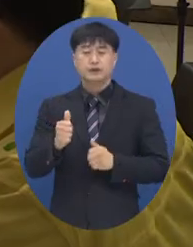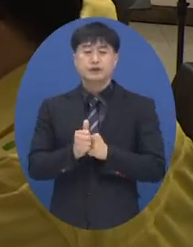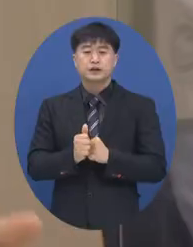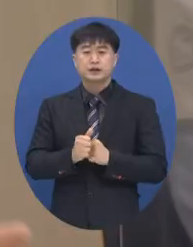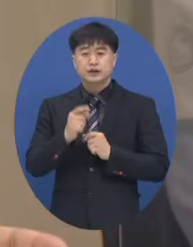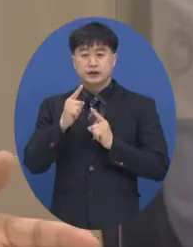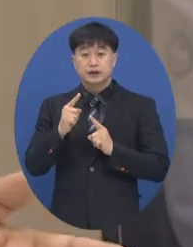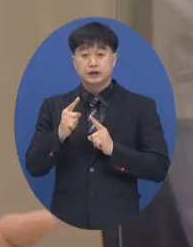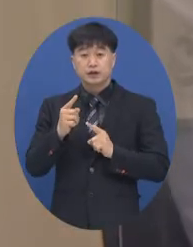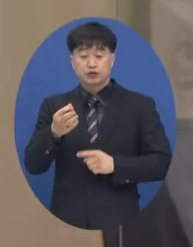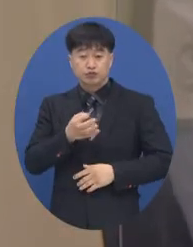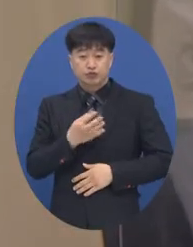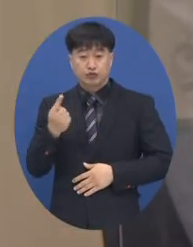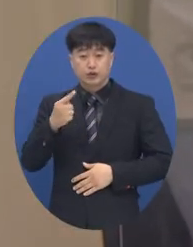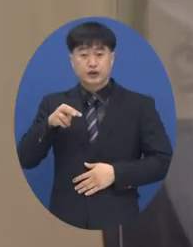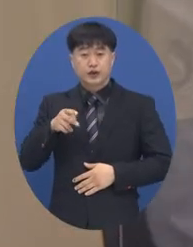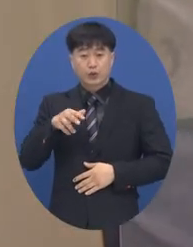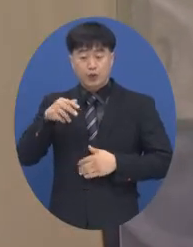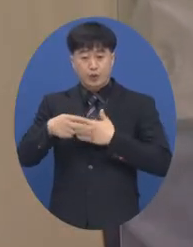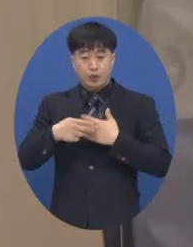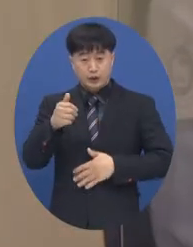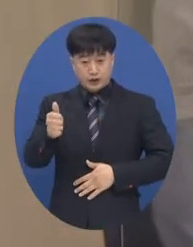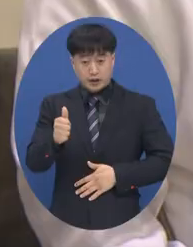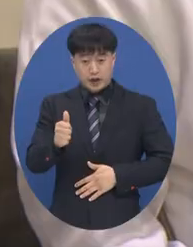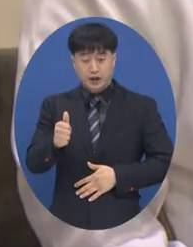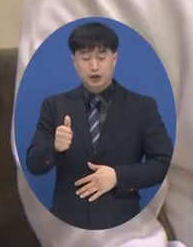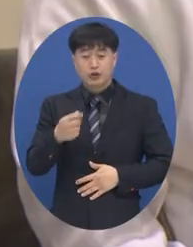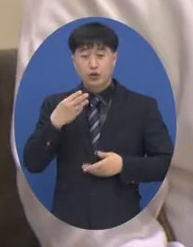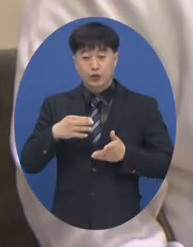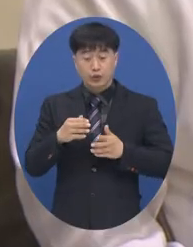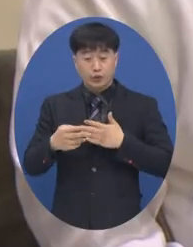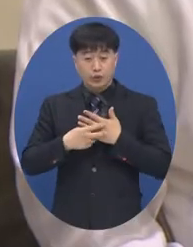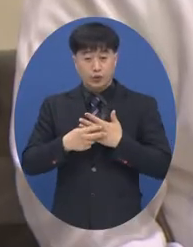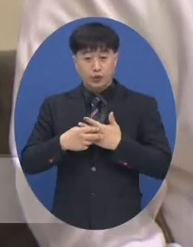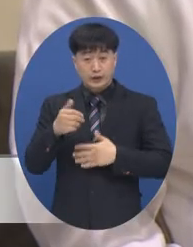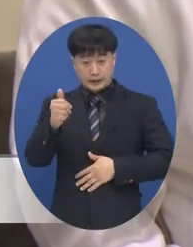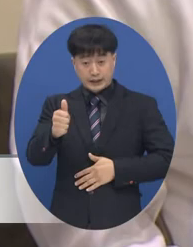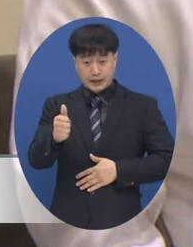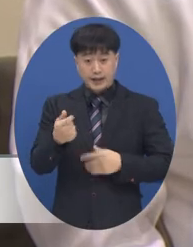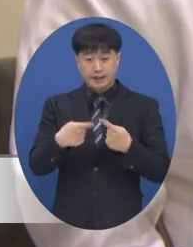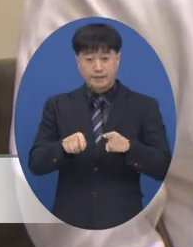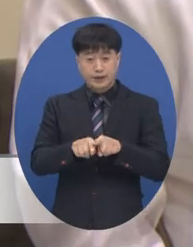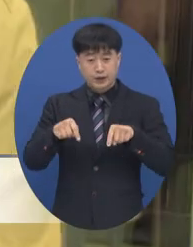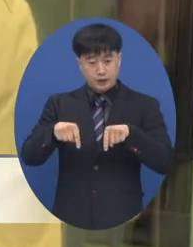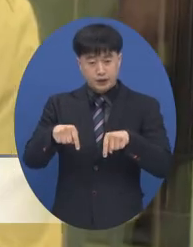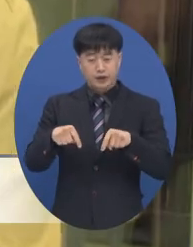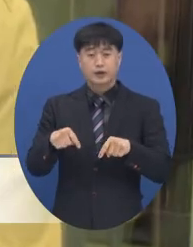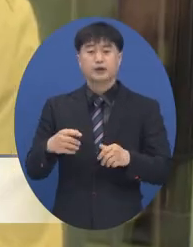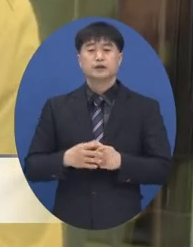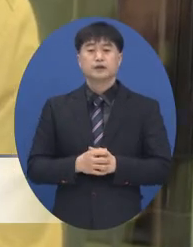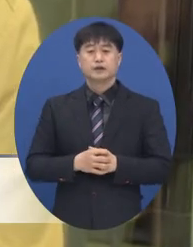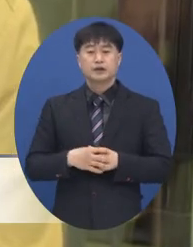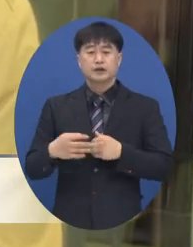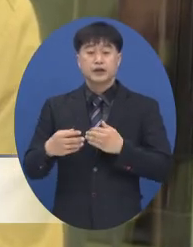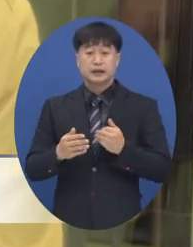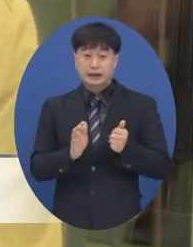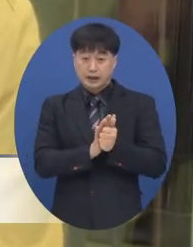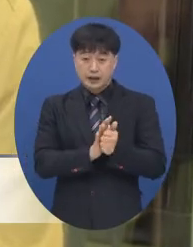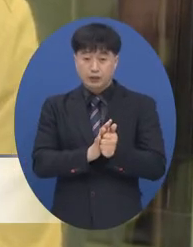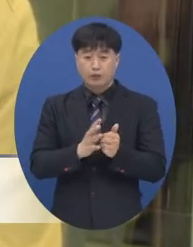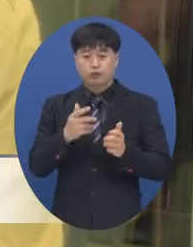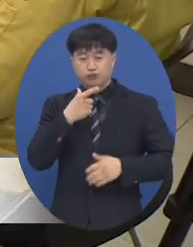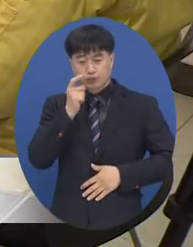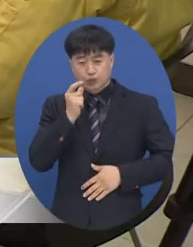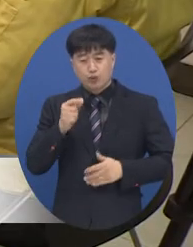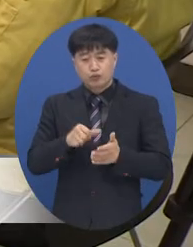권한대행은 이명묵 부천 세종병원장, 그리고 정일용 경기도 의료원장 등과 함께 간담회를 열고 간호 인력 부족과 물품 지원